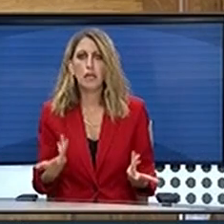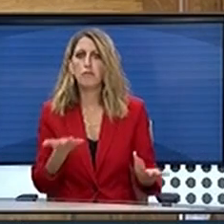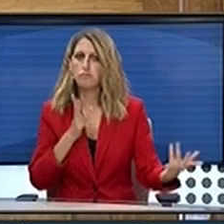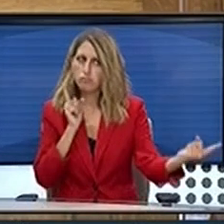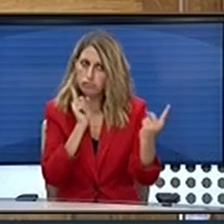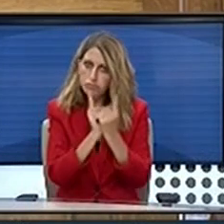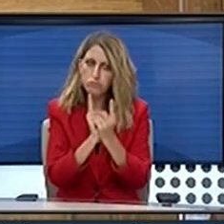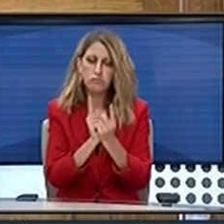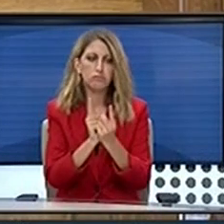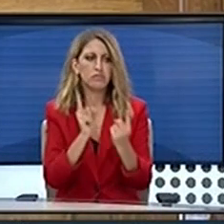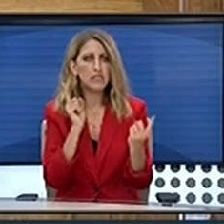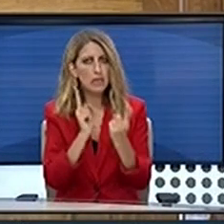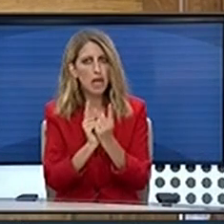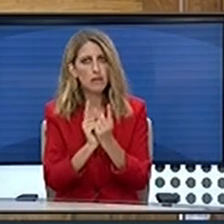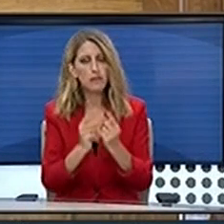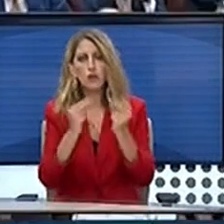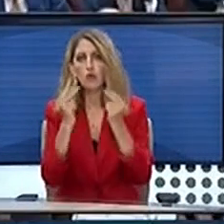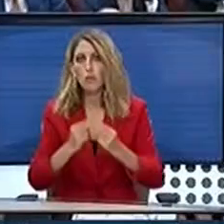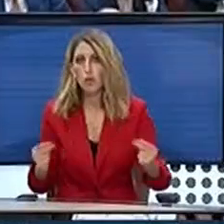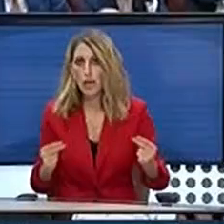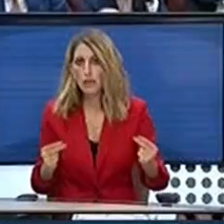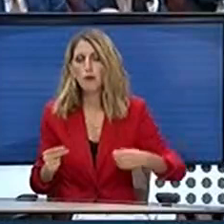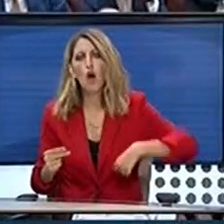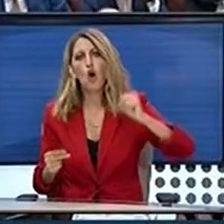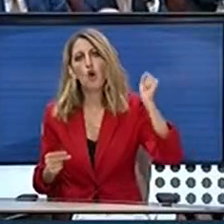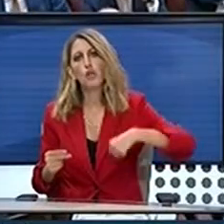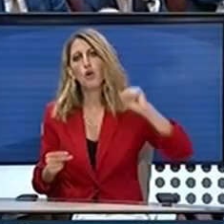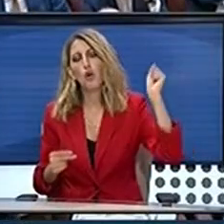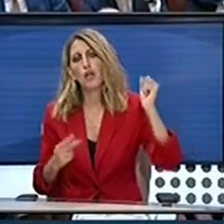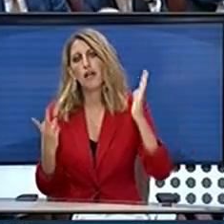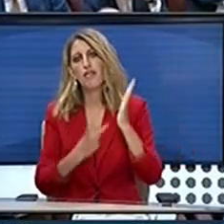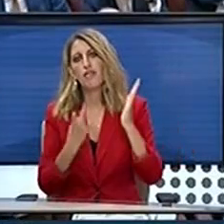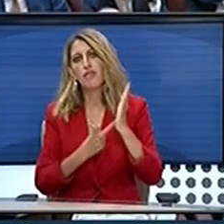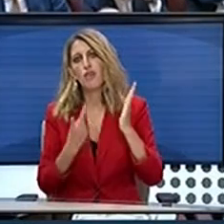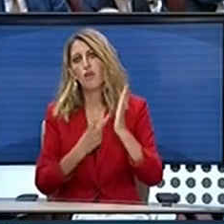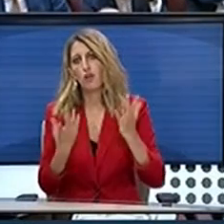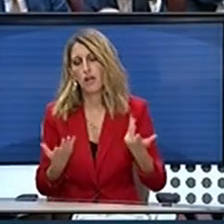Αρνήθηκε. Τότε, όπως αρνείται και τώρα.